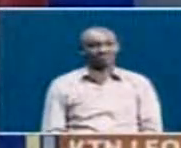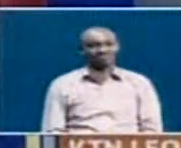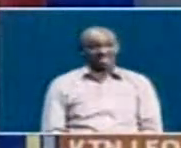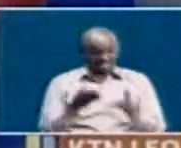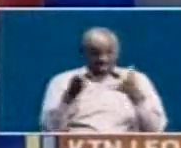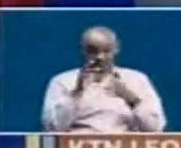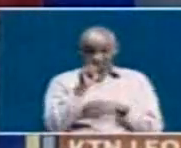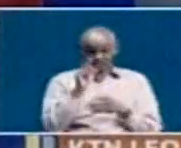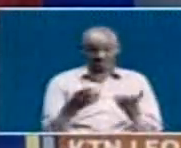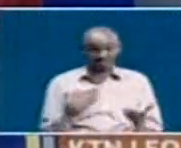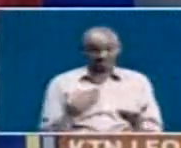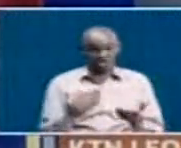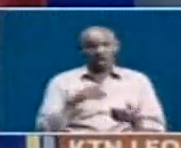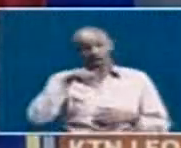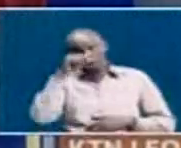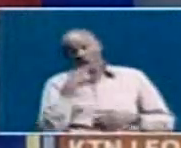Na mtazamaji,